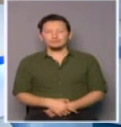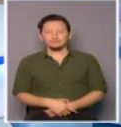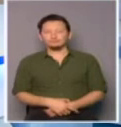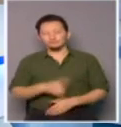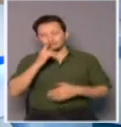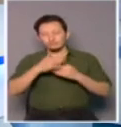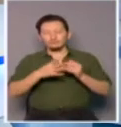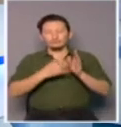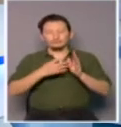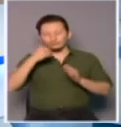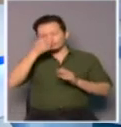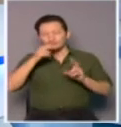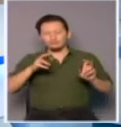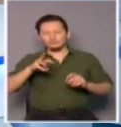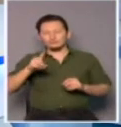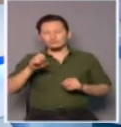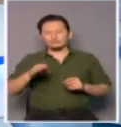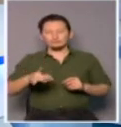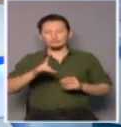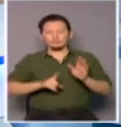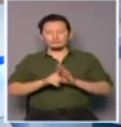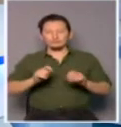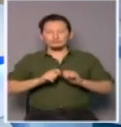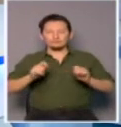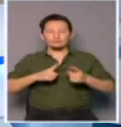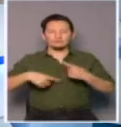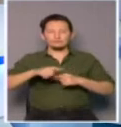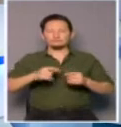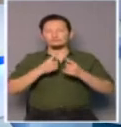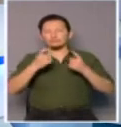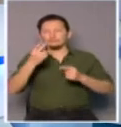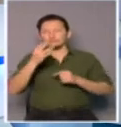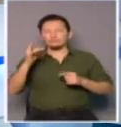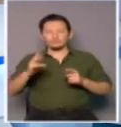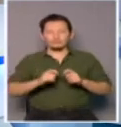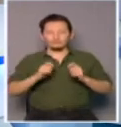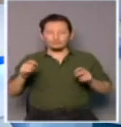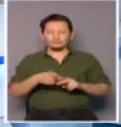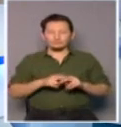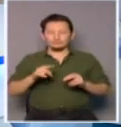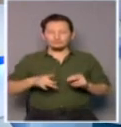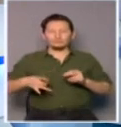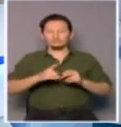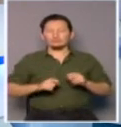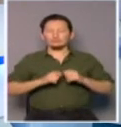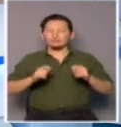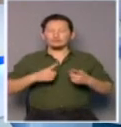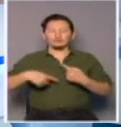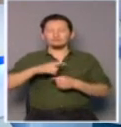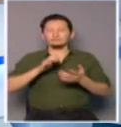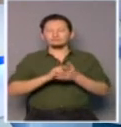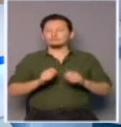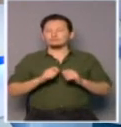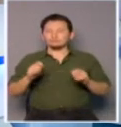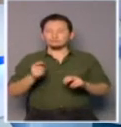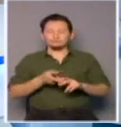В преддверии 90-летнего юбилея Махамбетского района открылись объекты обслуживания населения. В целом в районе активно развивается сфера предпринимательства.